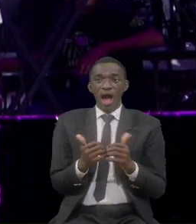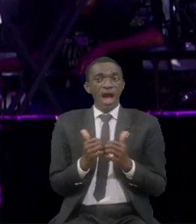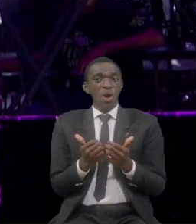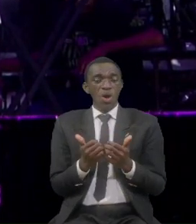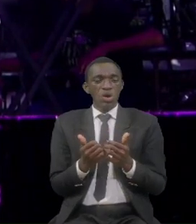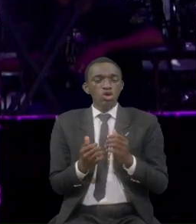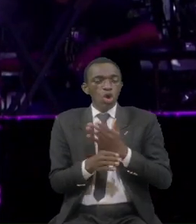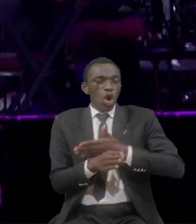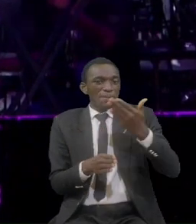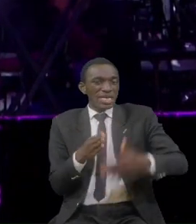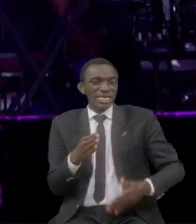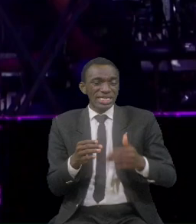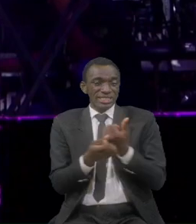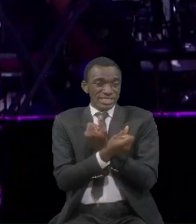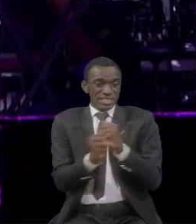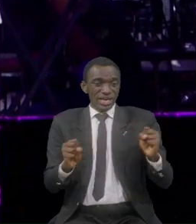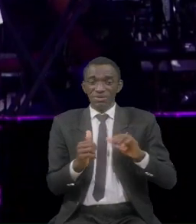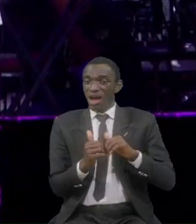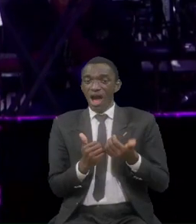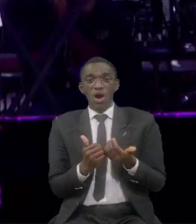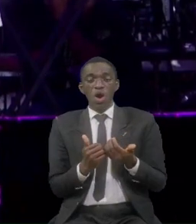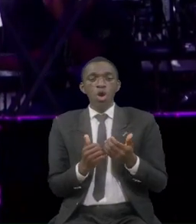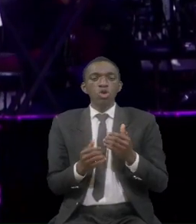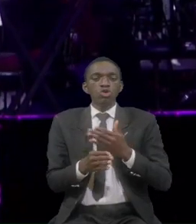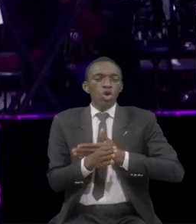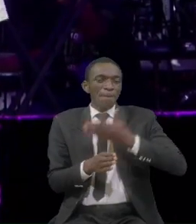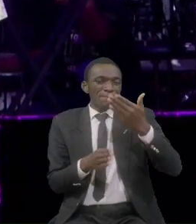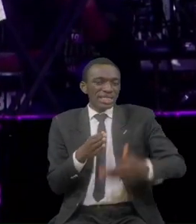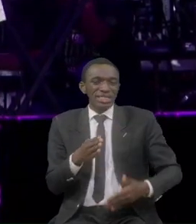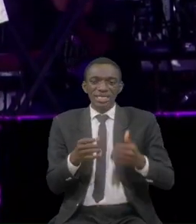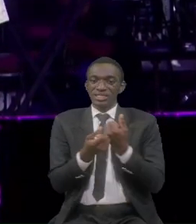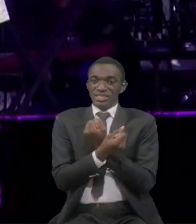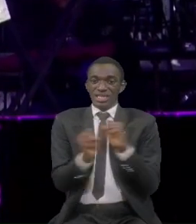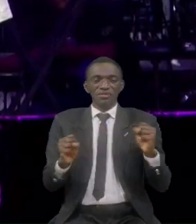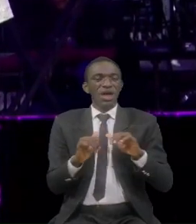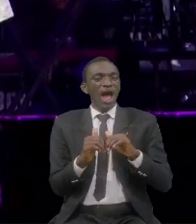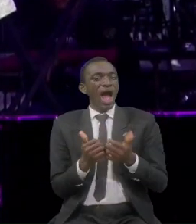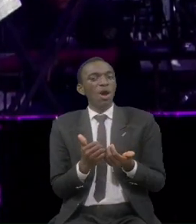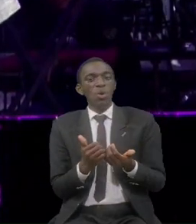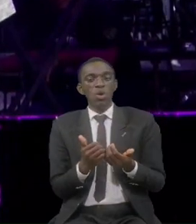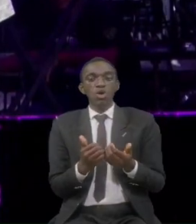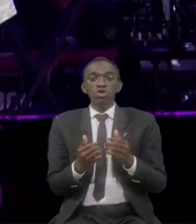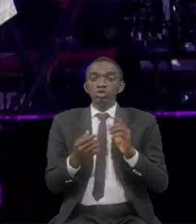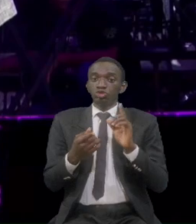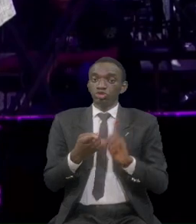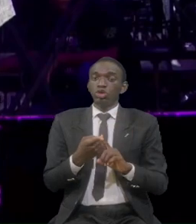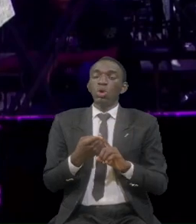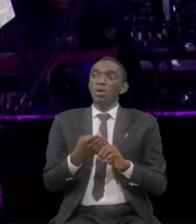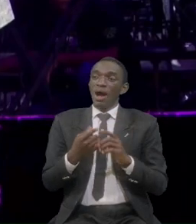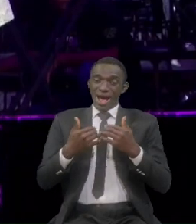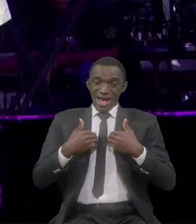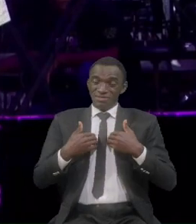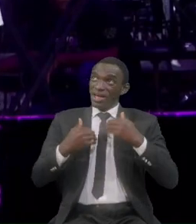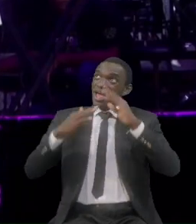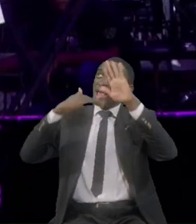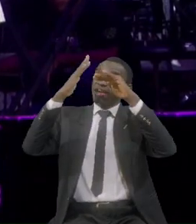Para mahingpit ang imong kaluwasan. Completely saved. Kanang kaluwasan na tinuod. Heaven's grace coming upon your life